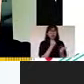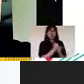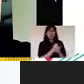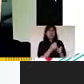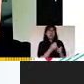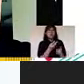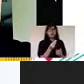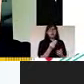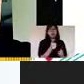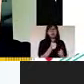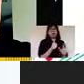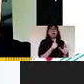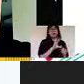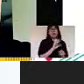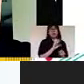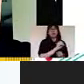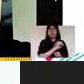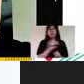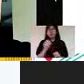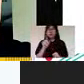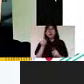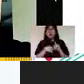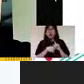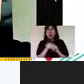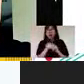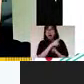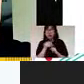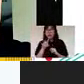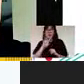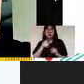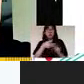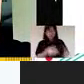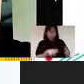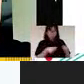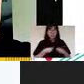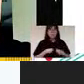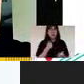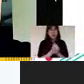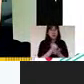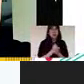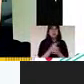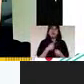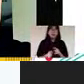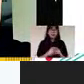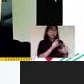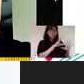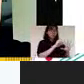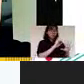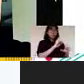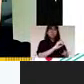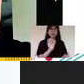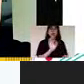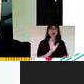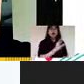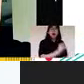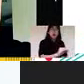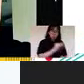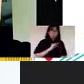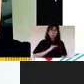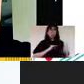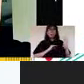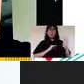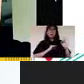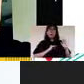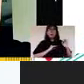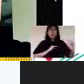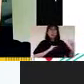kali 4 bulan, itu mungkin pada prakteknya dia hanya mendapatkan 400 ribu, 500 ribu, karena lagi-lagi dananya disunat